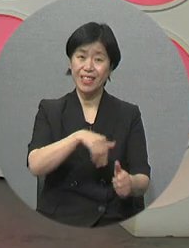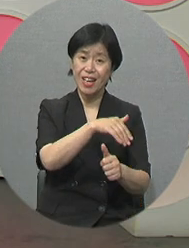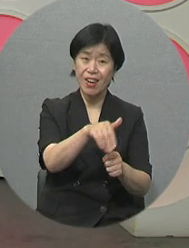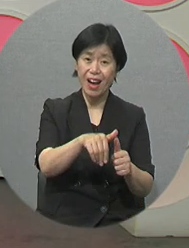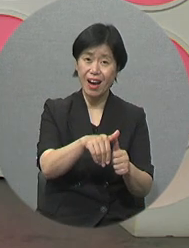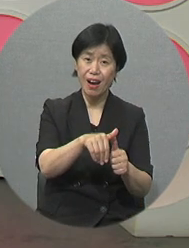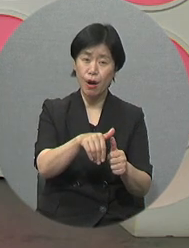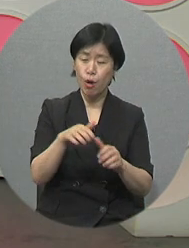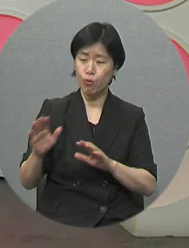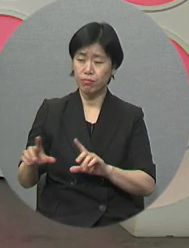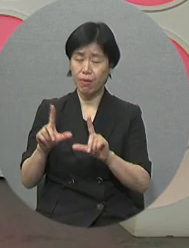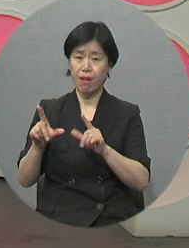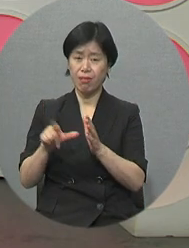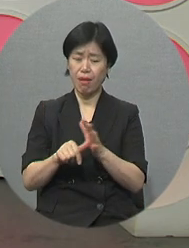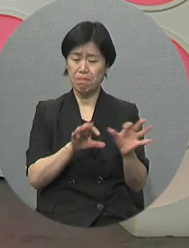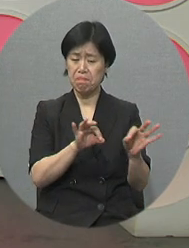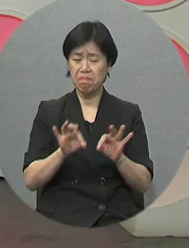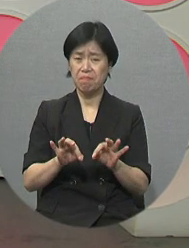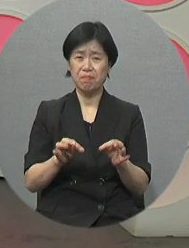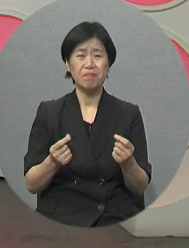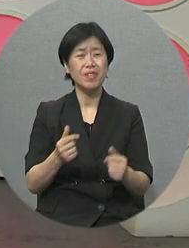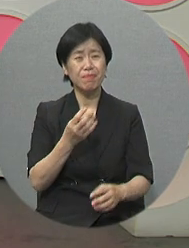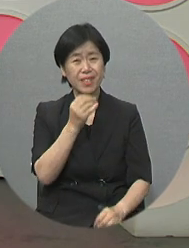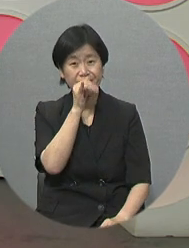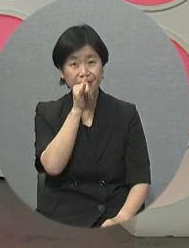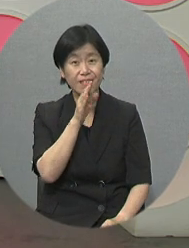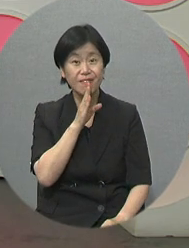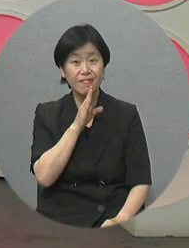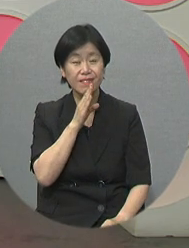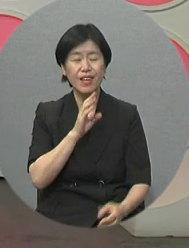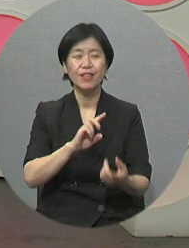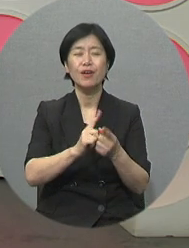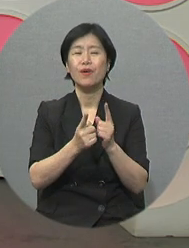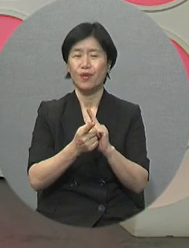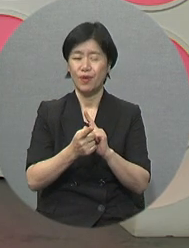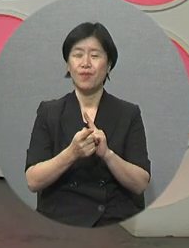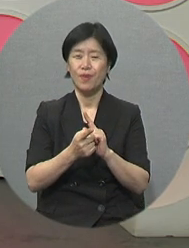비일비재 할 테니까 여러분들도 네. 우리를 서로 거울 삼아